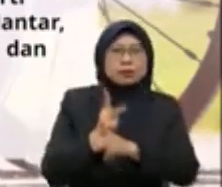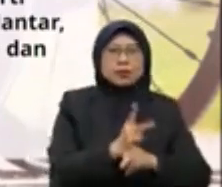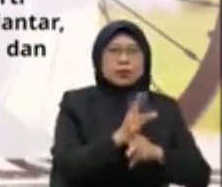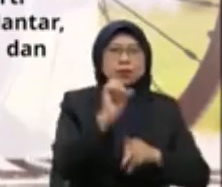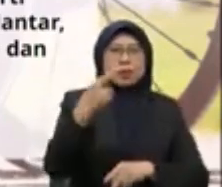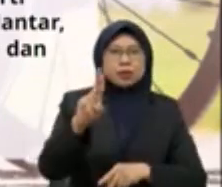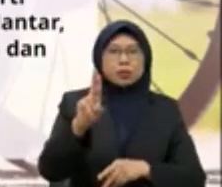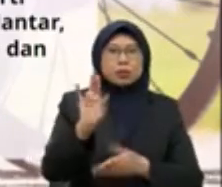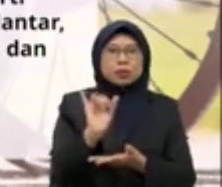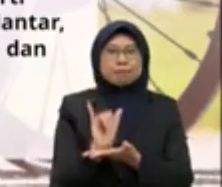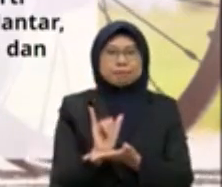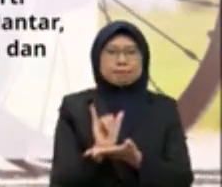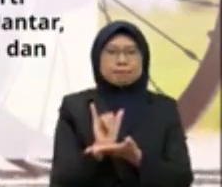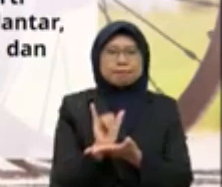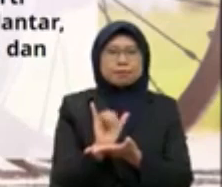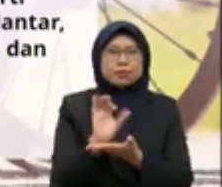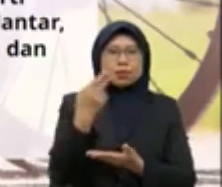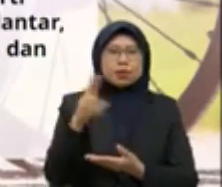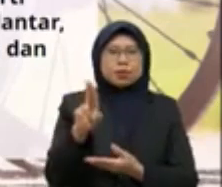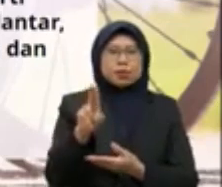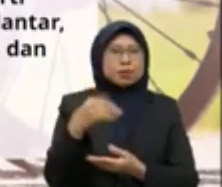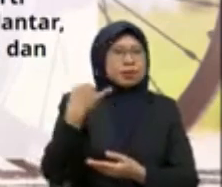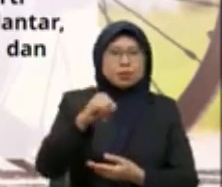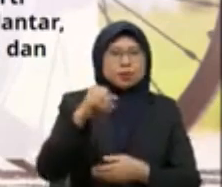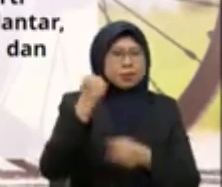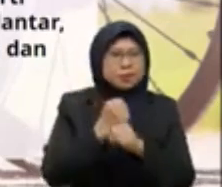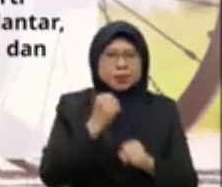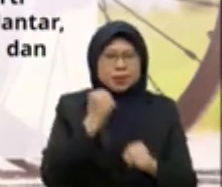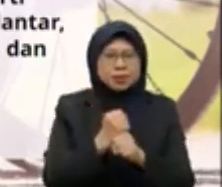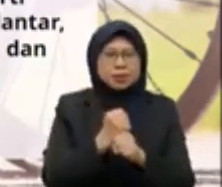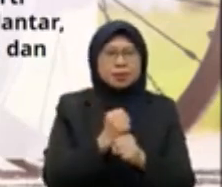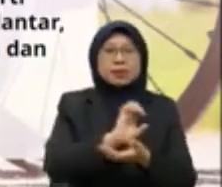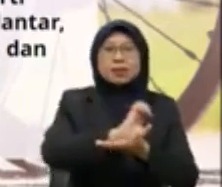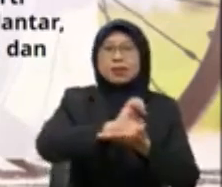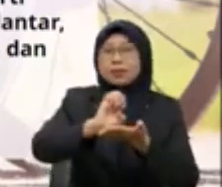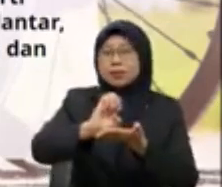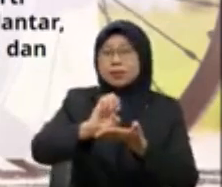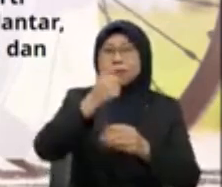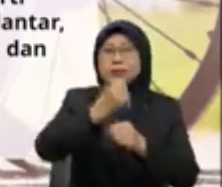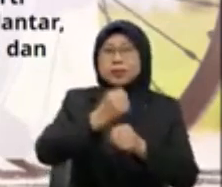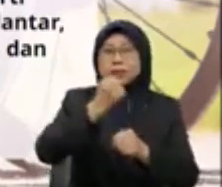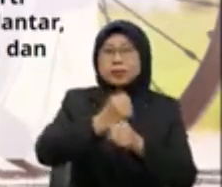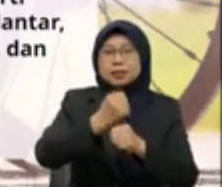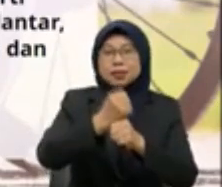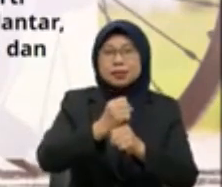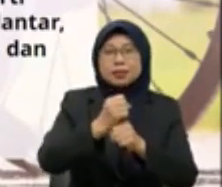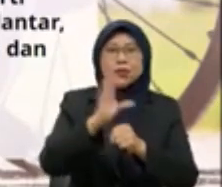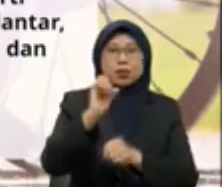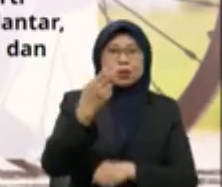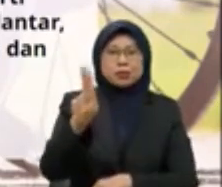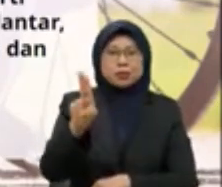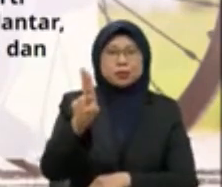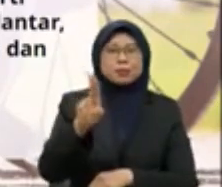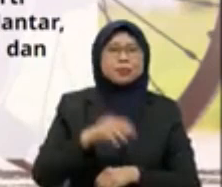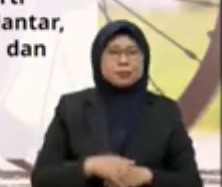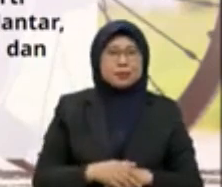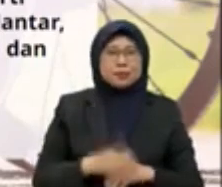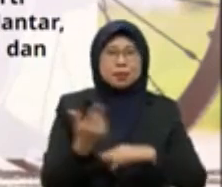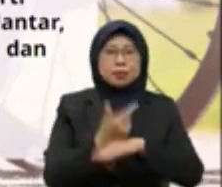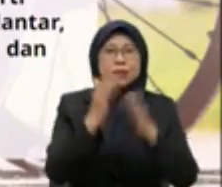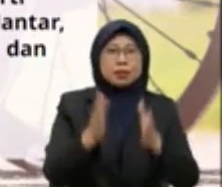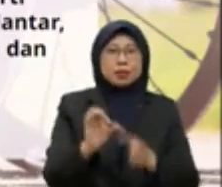OKU kronik terlantar, OKU tidak upaya bekerja dan allowance pekerjaan OKU. Kadar allowance pelatih